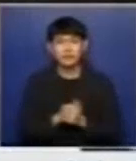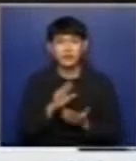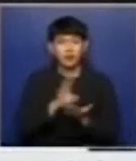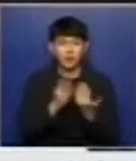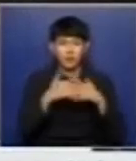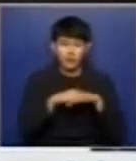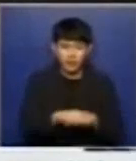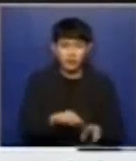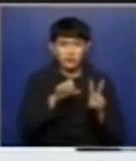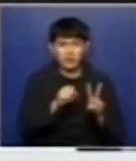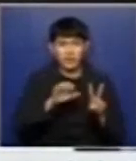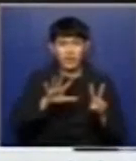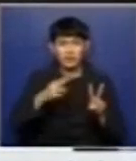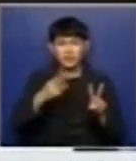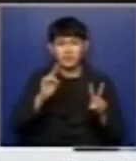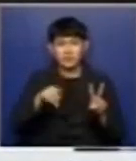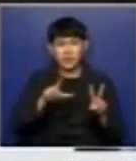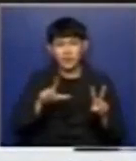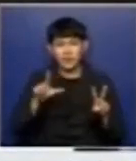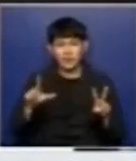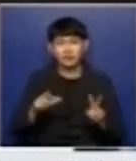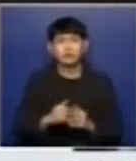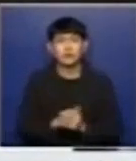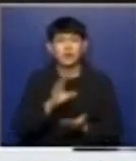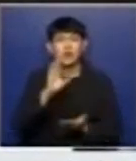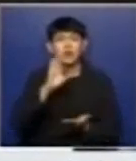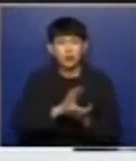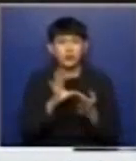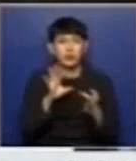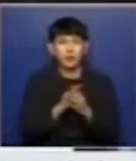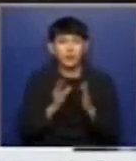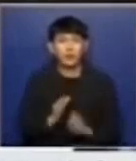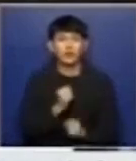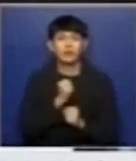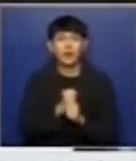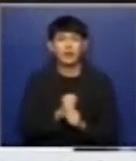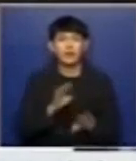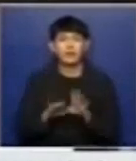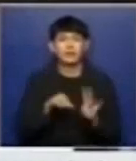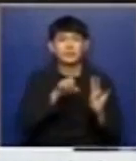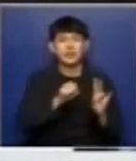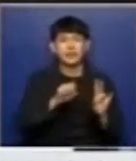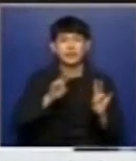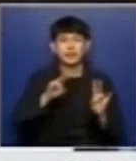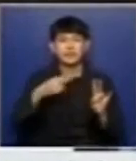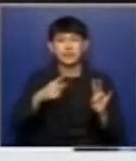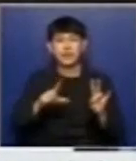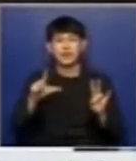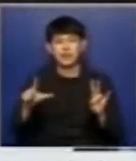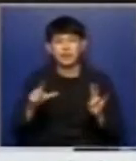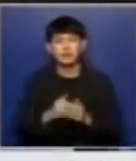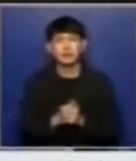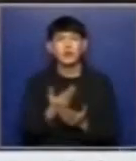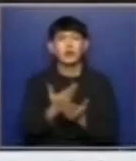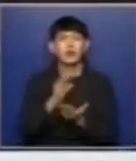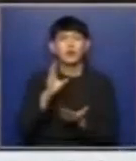บูรณาการ 2,057,000 ล้านล้านงบประมาณเกี่ยวกับบุคลากรประมาณ 770,000 ล้านล้านง